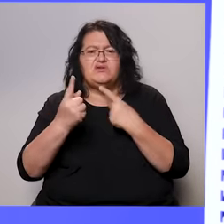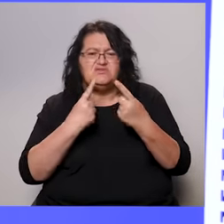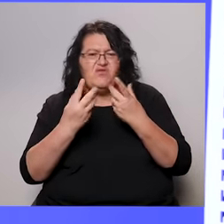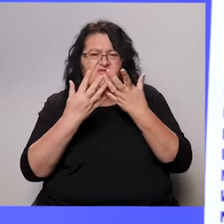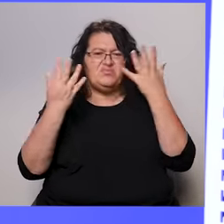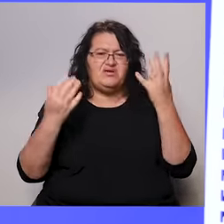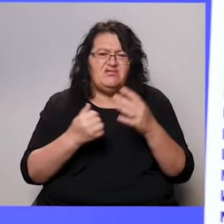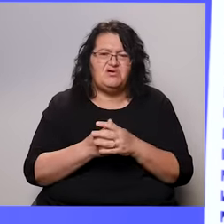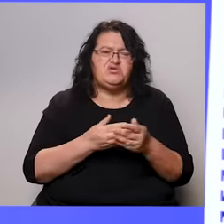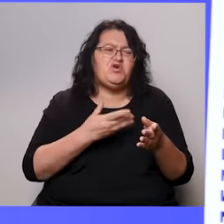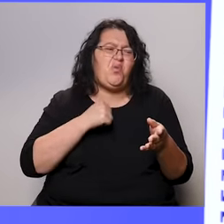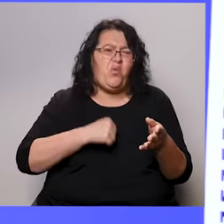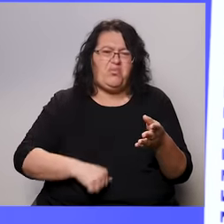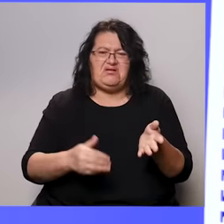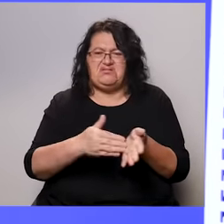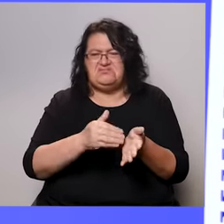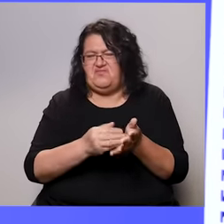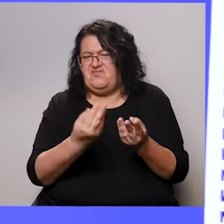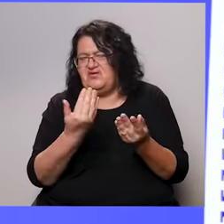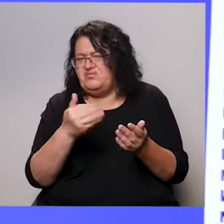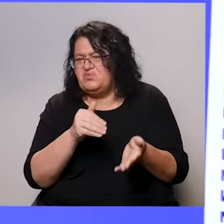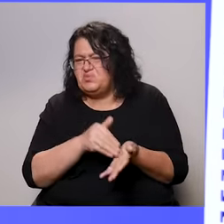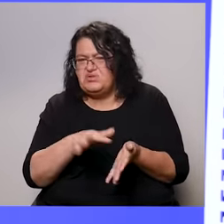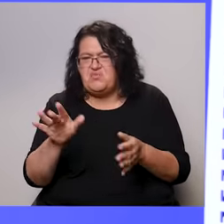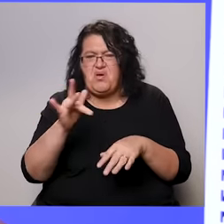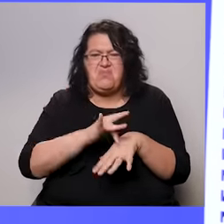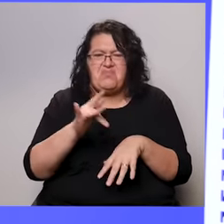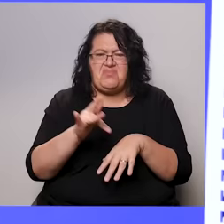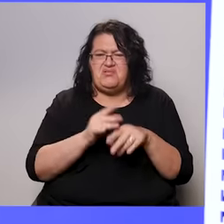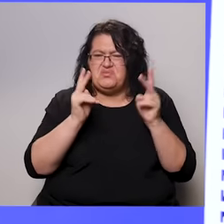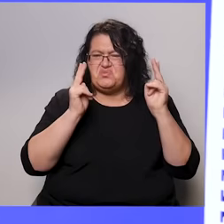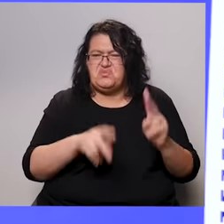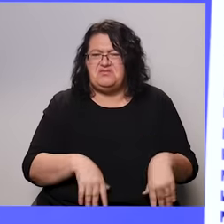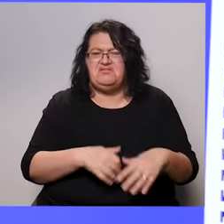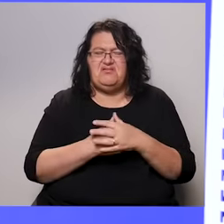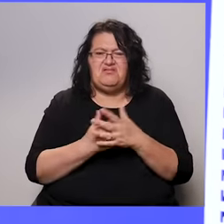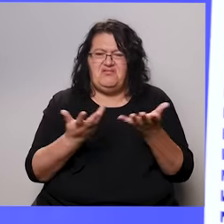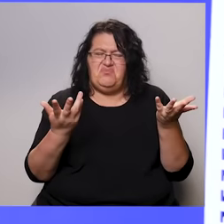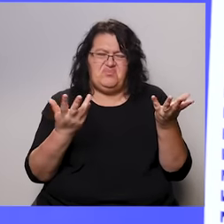clar, ce intervenții e nevoie, ce e nevoie de medic, ce e nevoie de cutare.